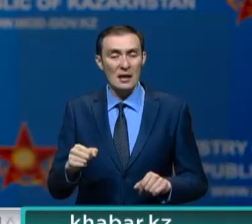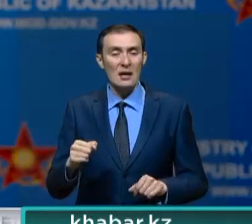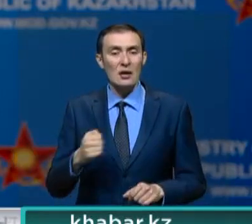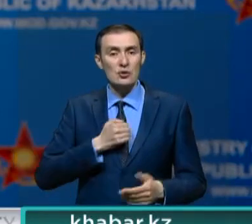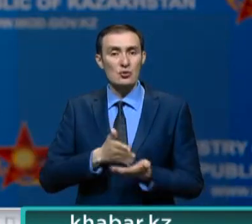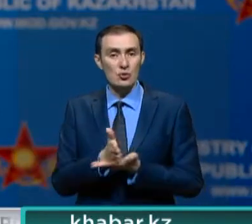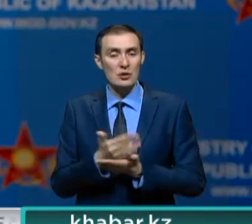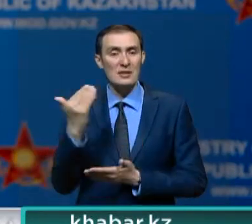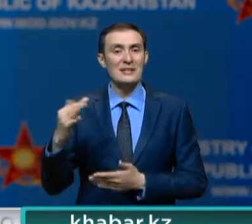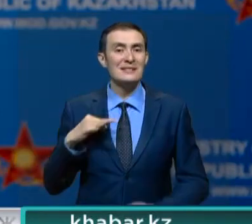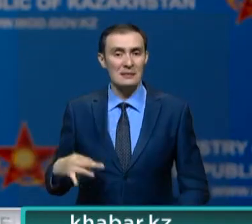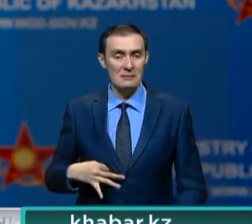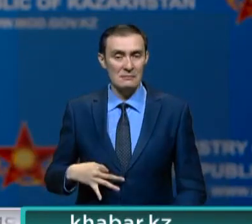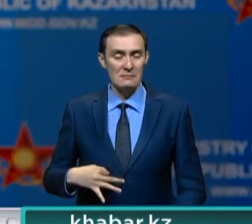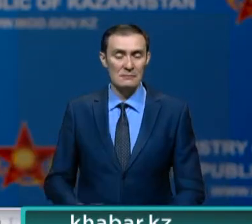проходил службу их сын.